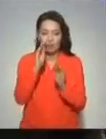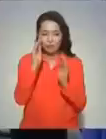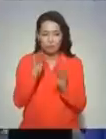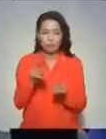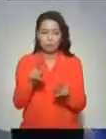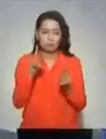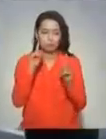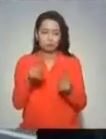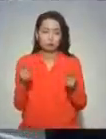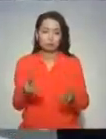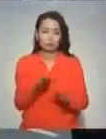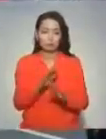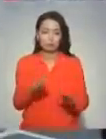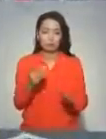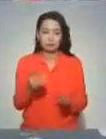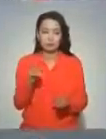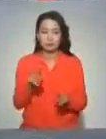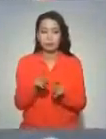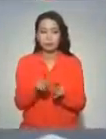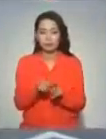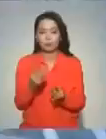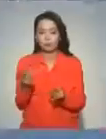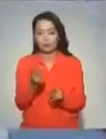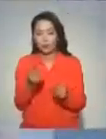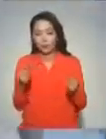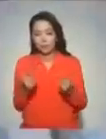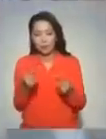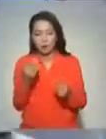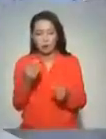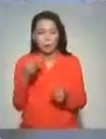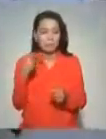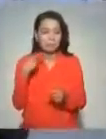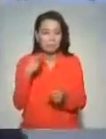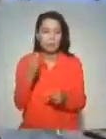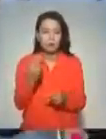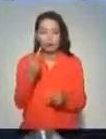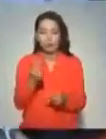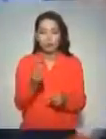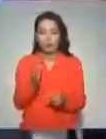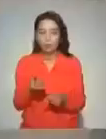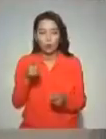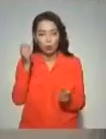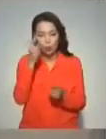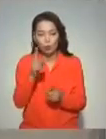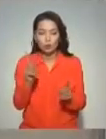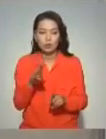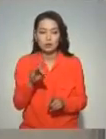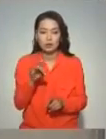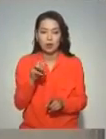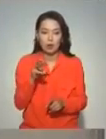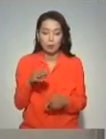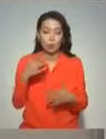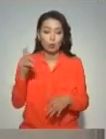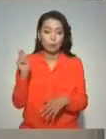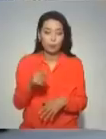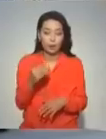не признал. Многочисленные папарацци, а также сторонники и противники экс-президента дежурят здесь уже 2 дня, как только стало известно, что Трамп прибыл в Нью-Йорк. Из-за